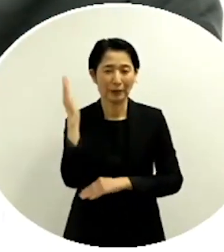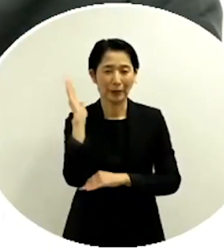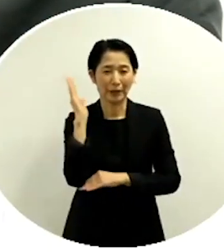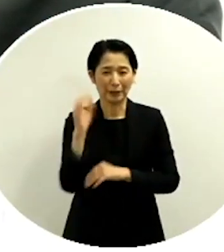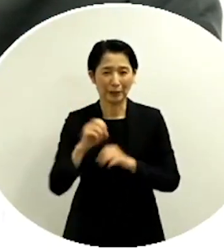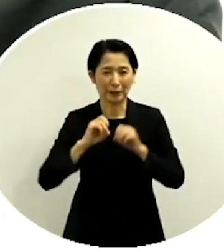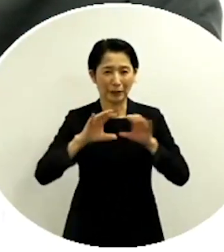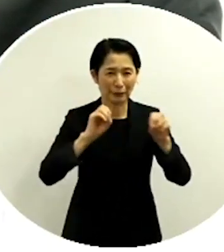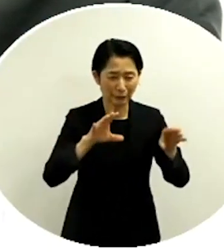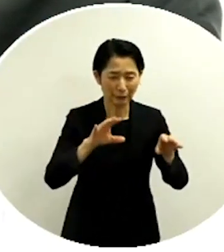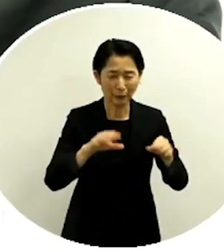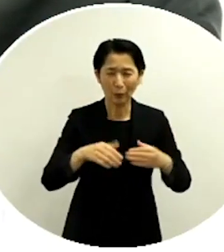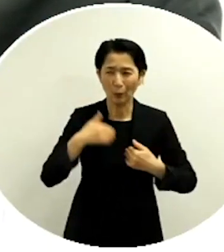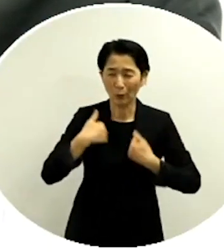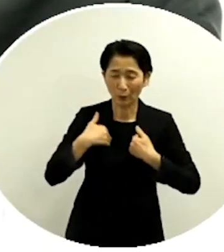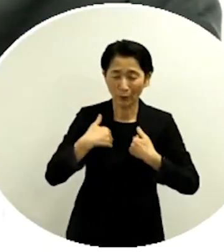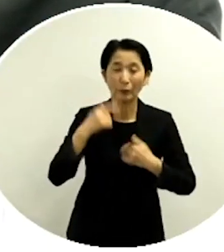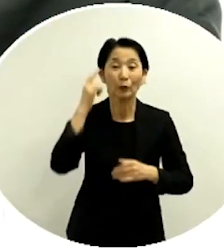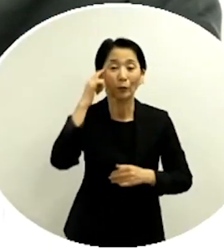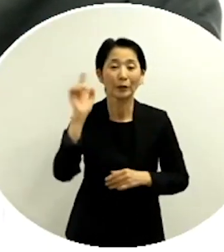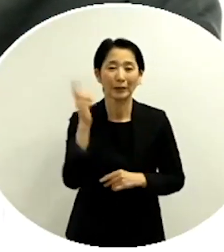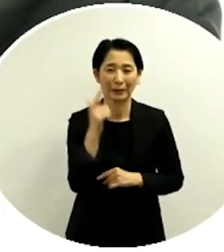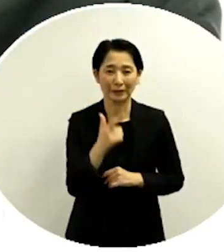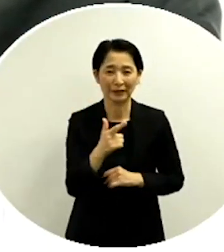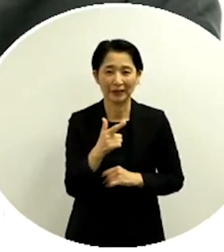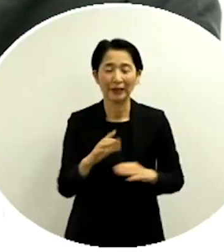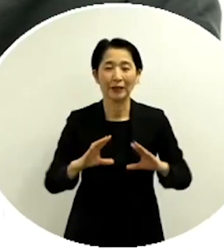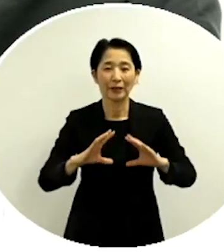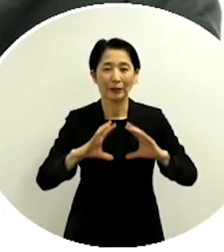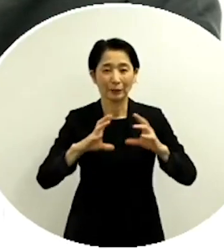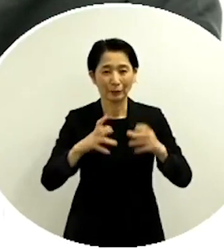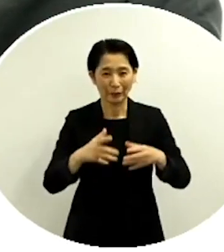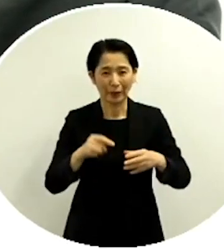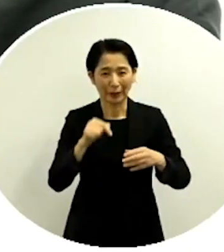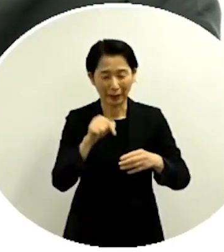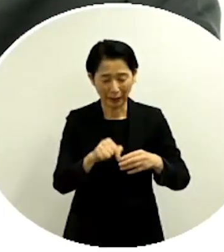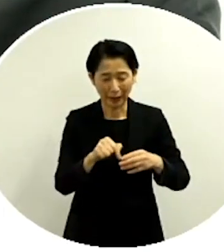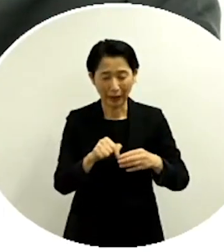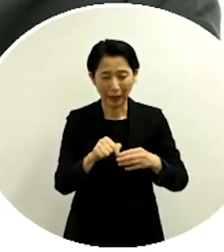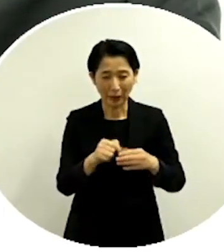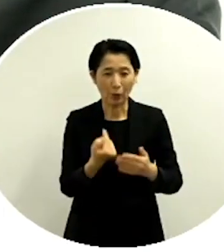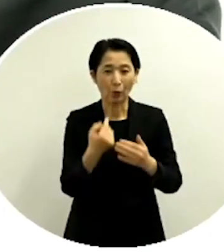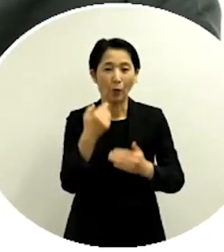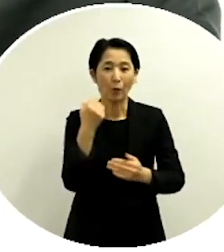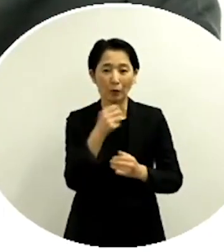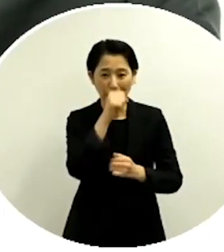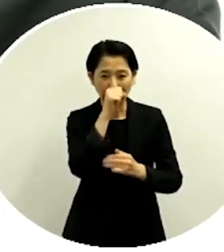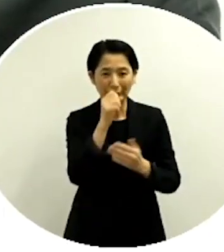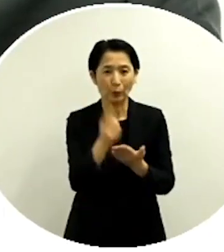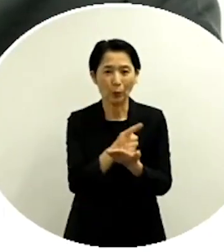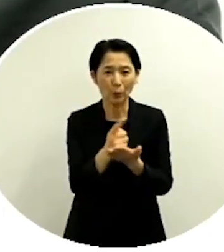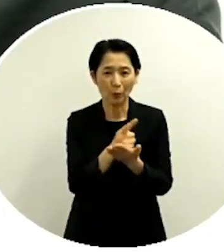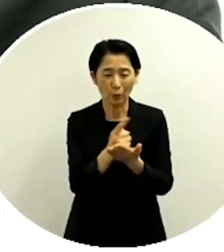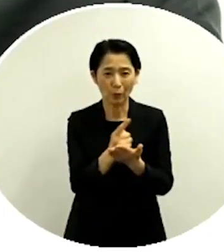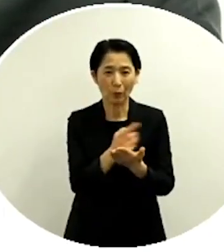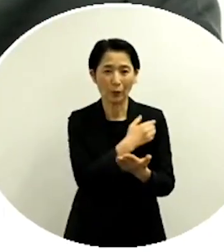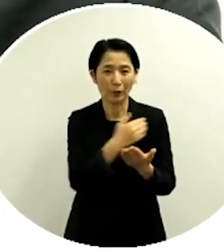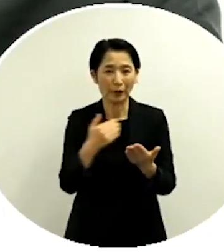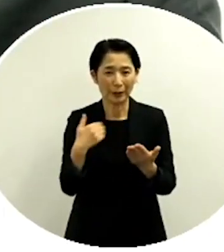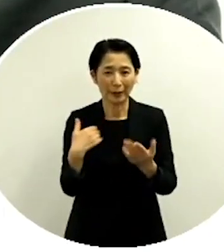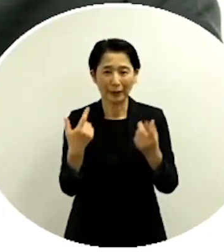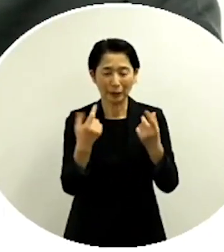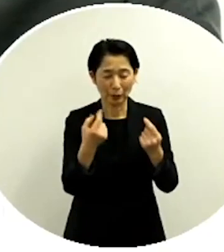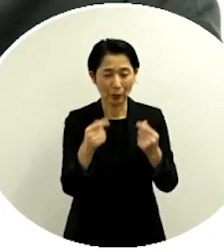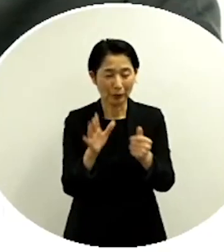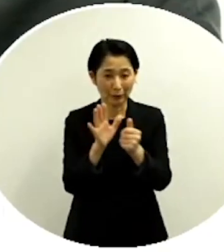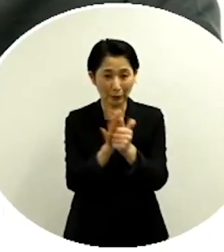受け止めてもらうかじゃなくhere 世の中をよくして活動に一緒に参加をしてもらうようなツールとしての情報発信源と